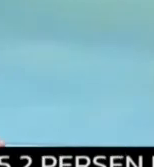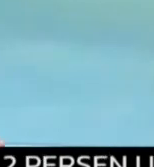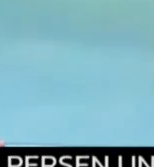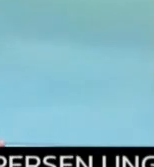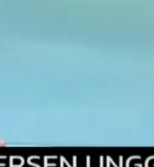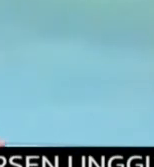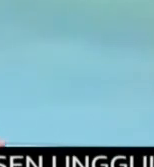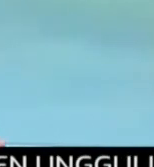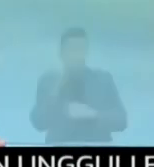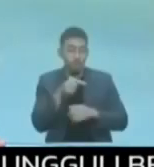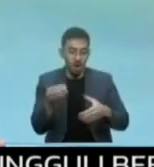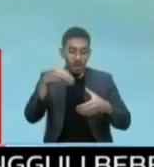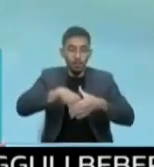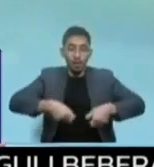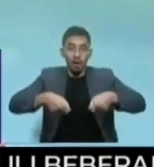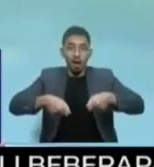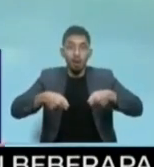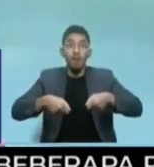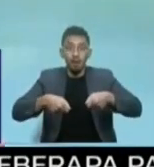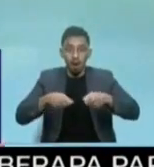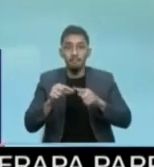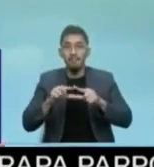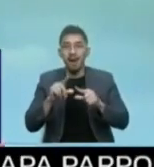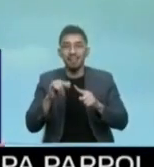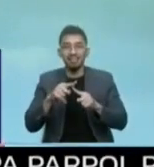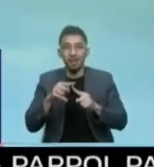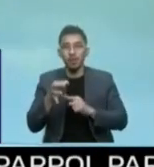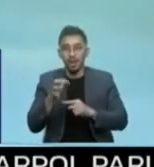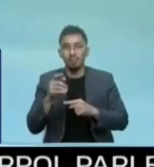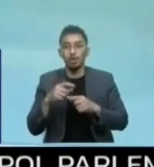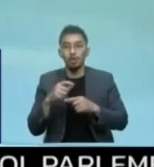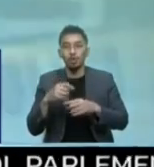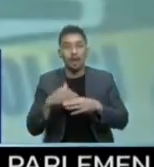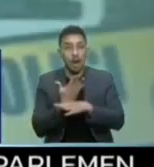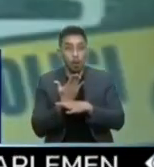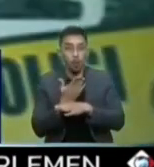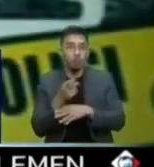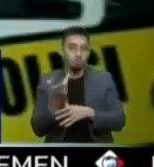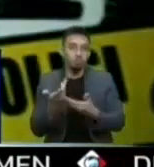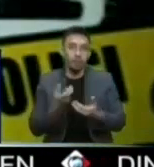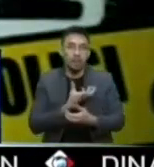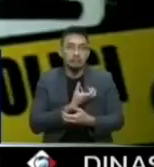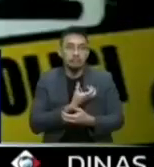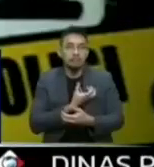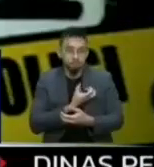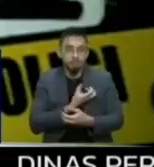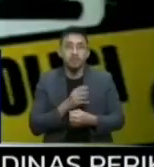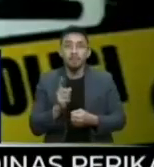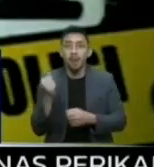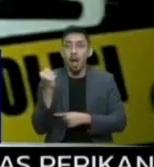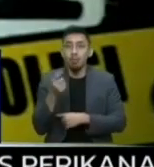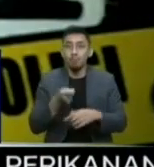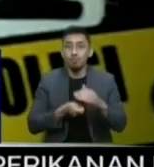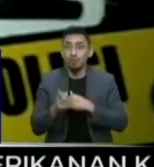Pembunuhan wanita terbungkus karung di dalam parit di kota Dumai, Riau, terencana dipicu dendam dan sakit hati. Ironis, pelaku pembunuhan